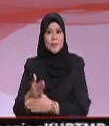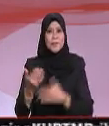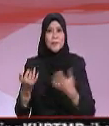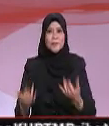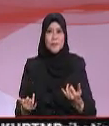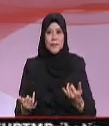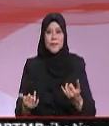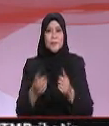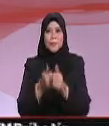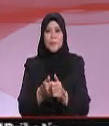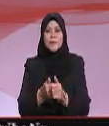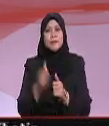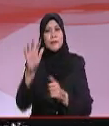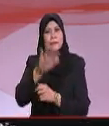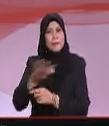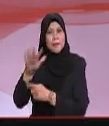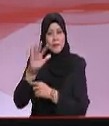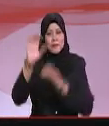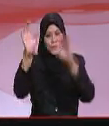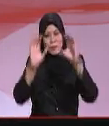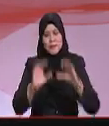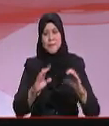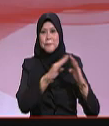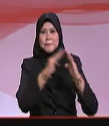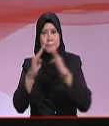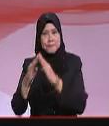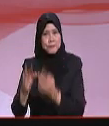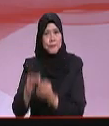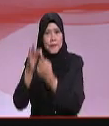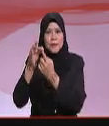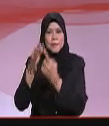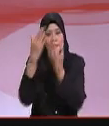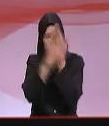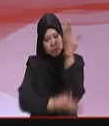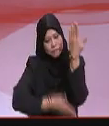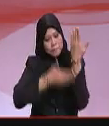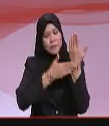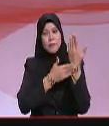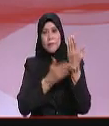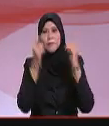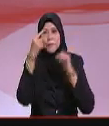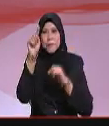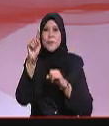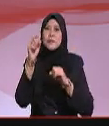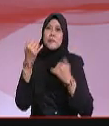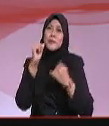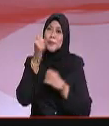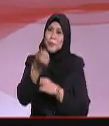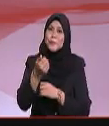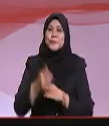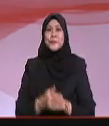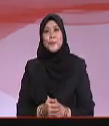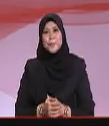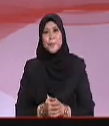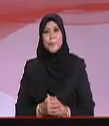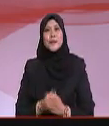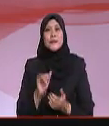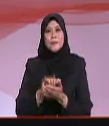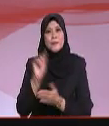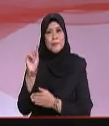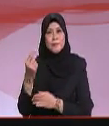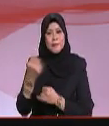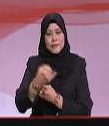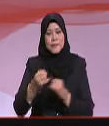pula merupakan ramalan cuaca bagi bandar-bandar utama di seluruh Malaysia untuk sepanjang hari esok. Sekian dahulu dari